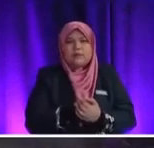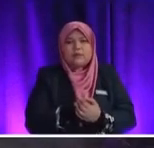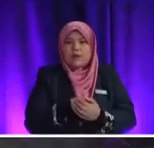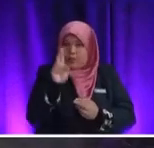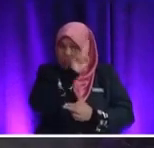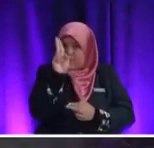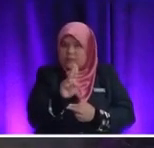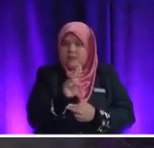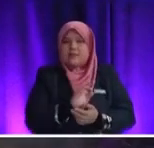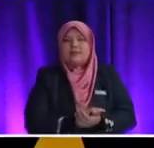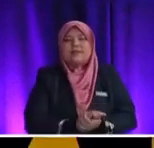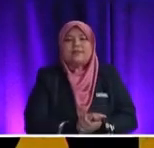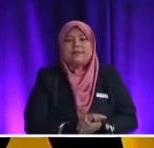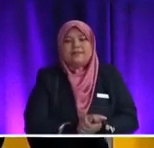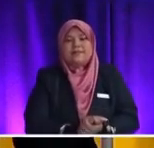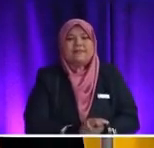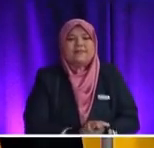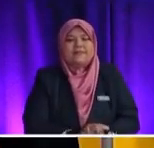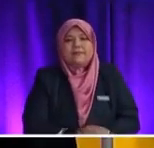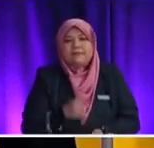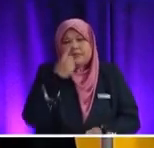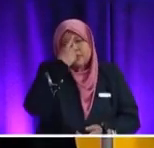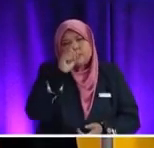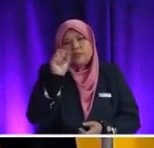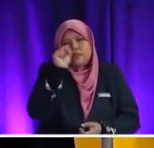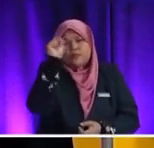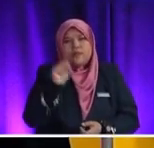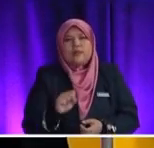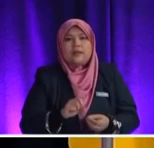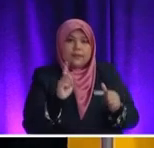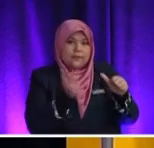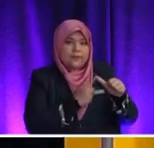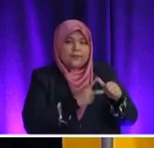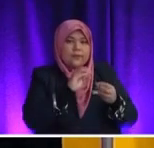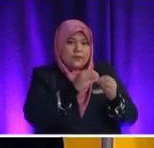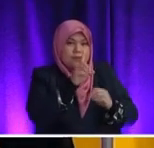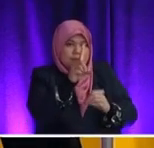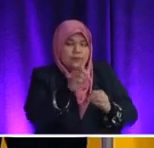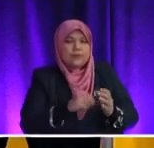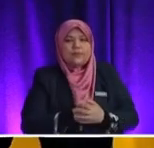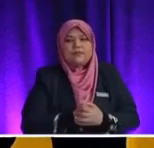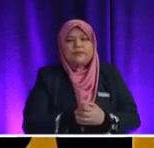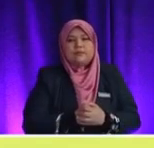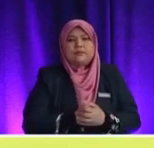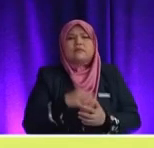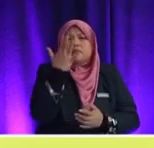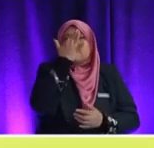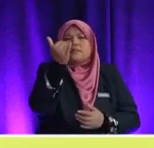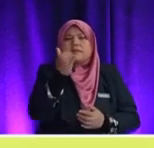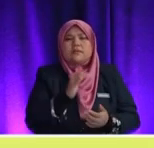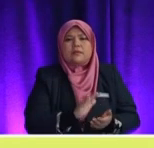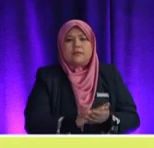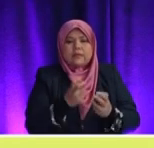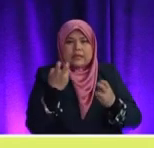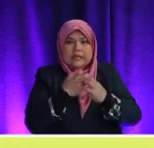enak uji sound oke oke risotto soalan yang pertama untuk sosok yang kedua Hai Mengapakah